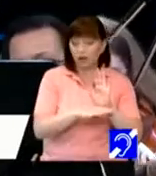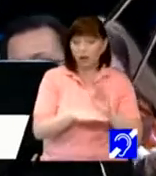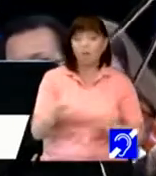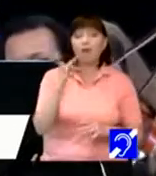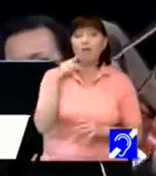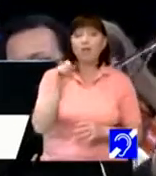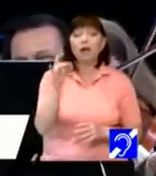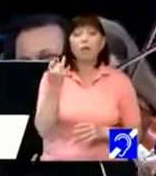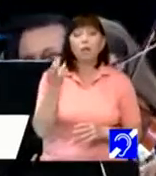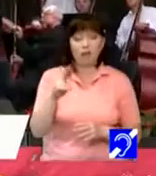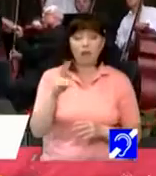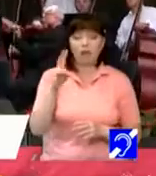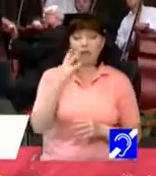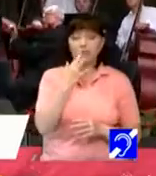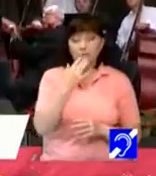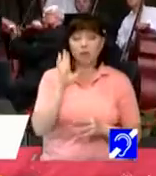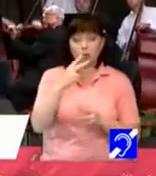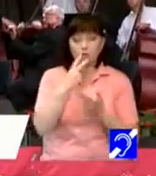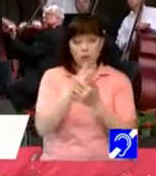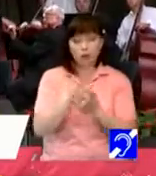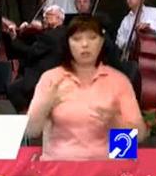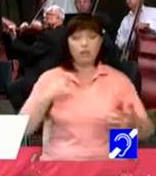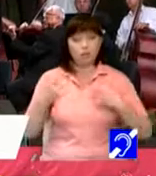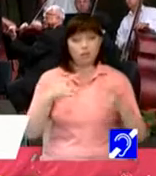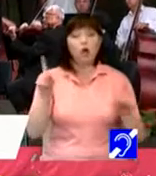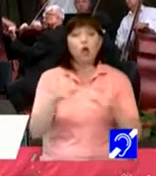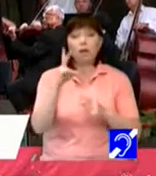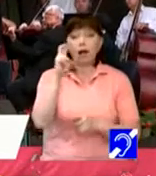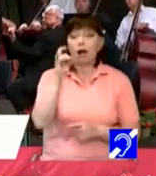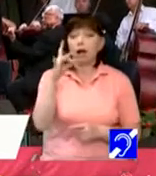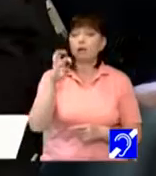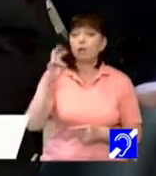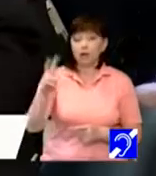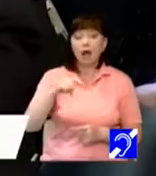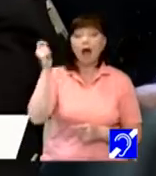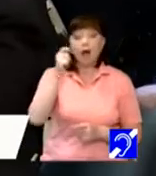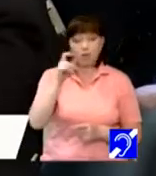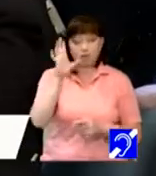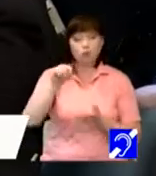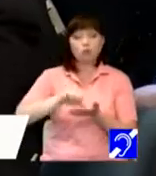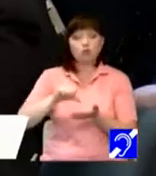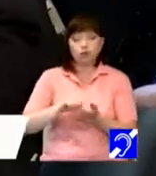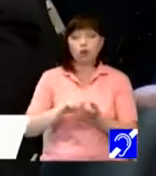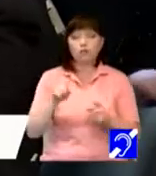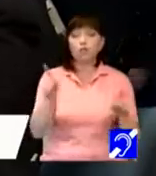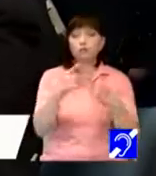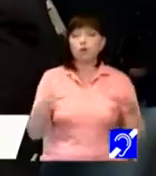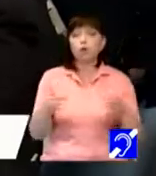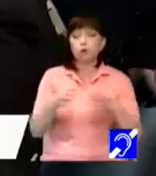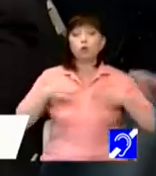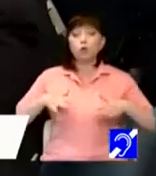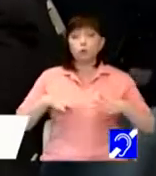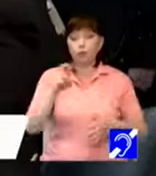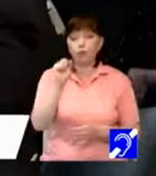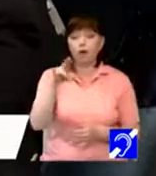Națională Serghei Lunchevici va duce într-o nouă prezentare artistică opera Carmen, iar duminică pe scenă va evolua ansamblul vocal din Georgia